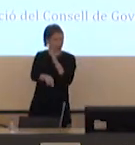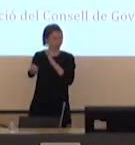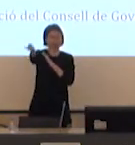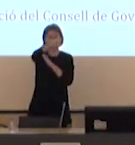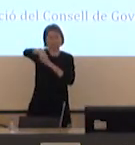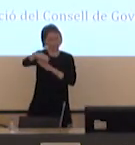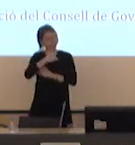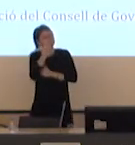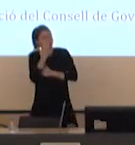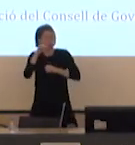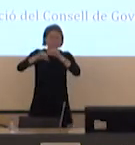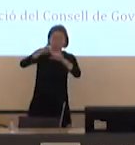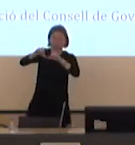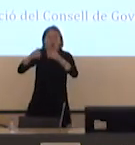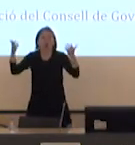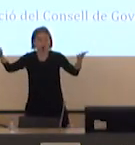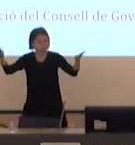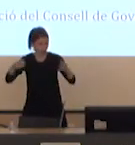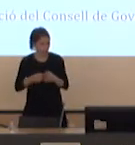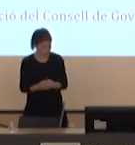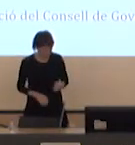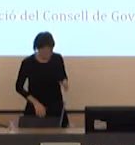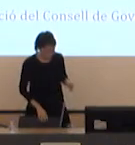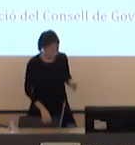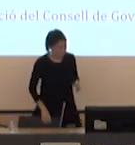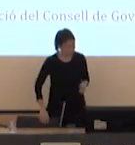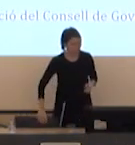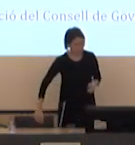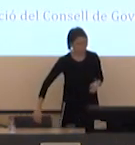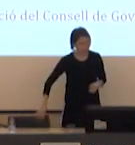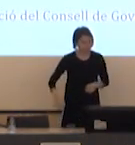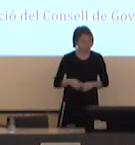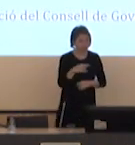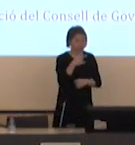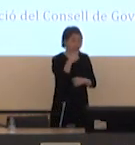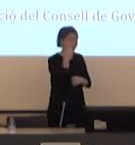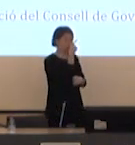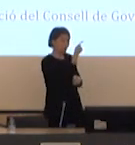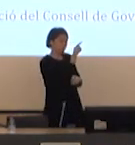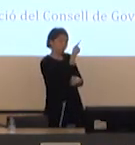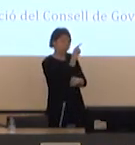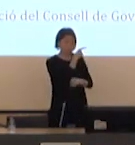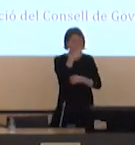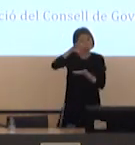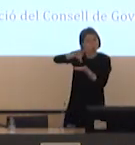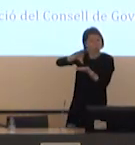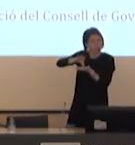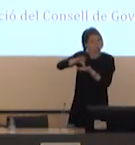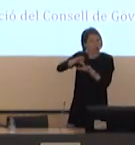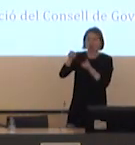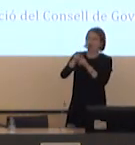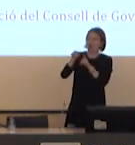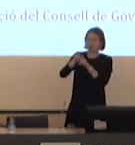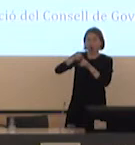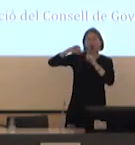mica la manera com es va crear aquest curs. I ara jo l'explicaré amb una mica més de detall. Doncs